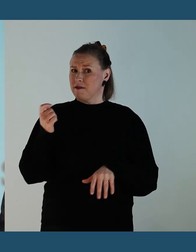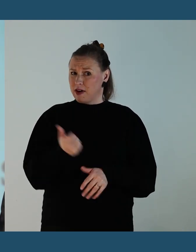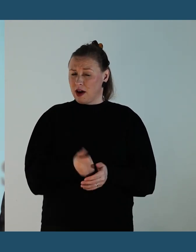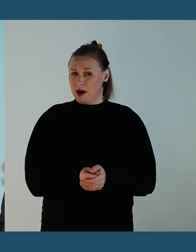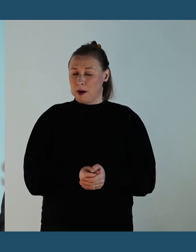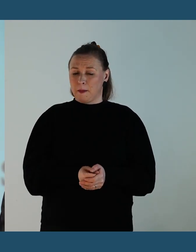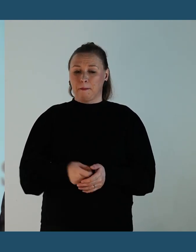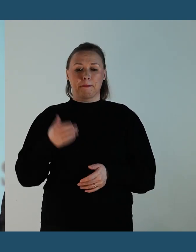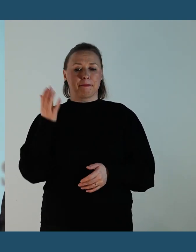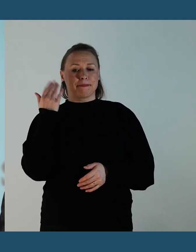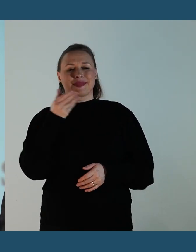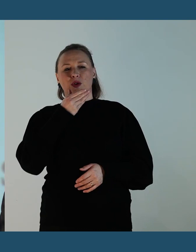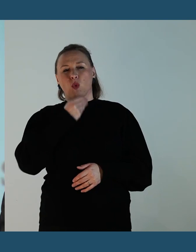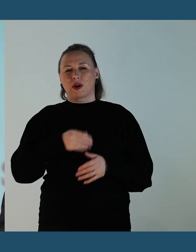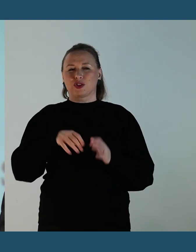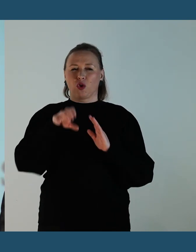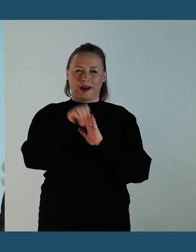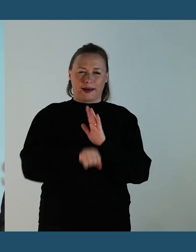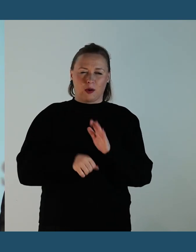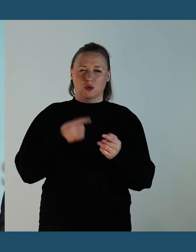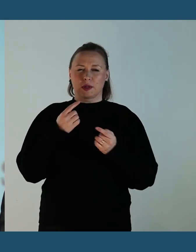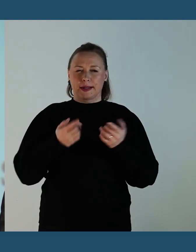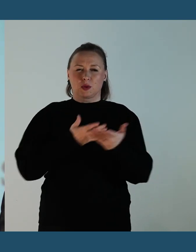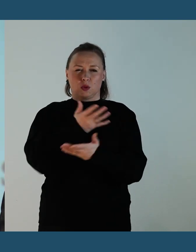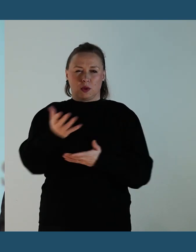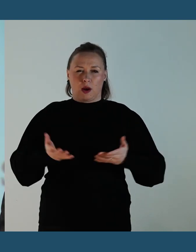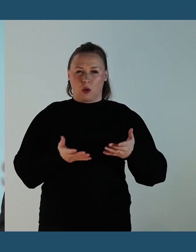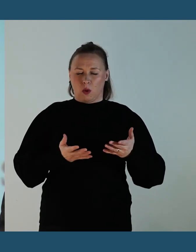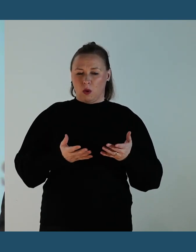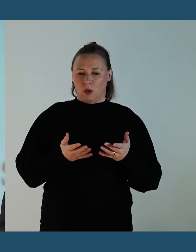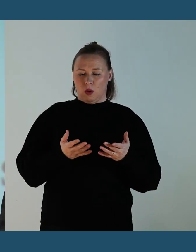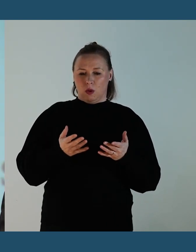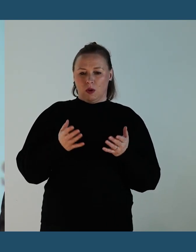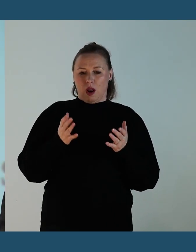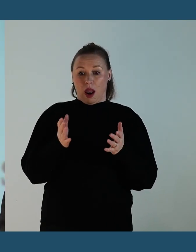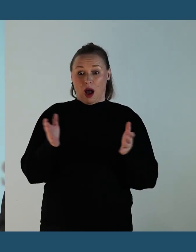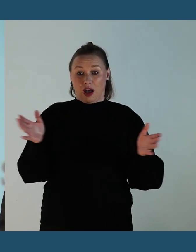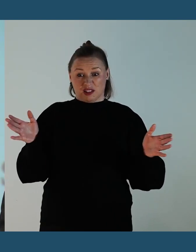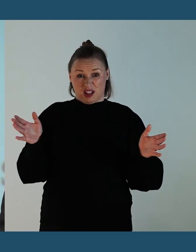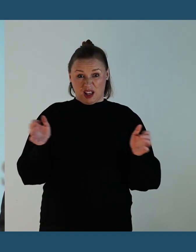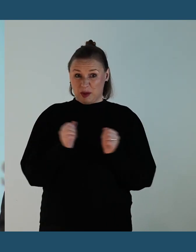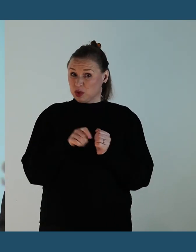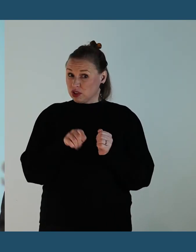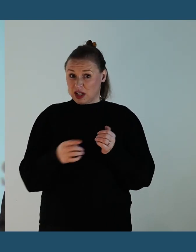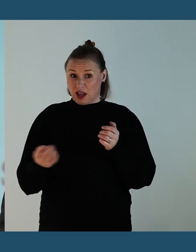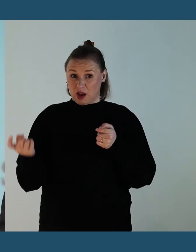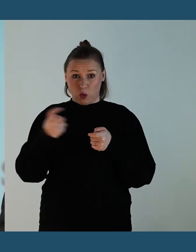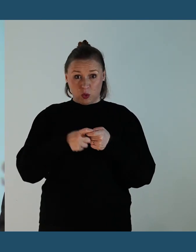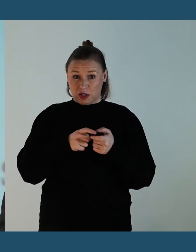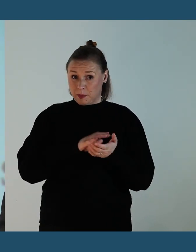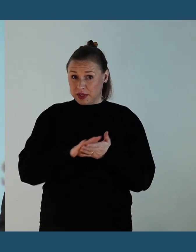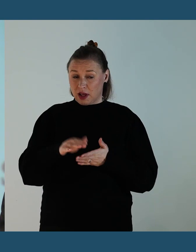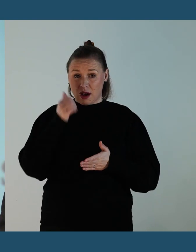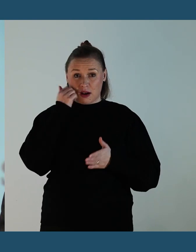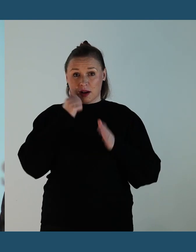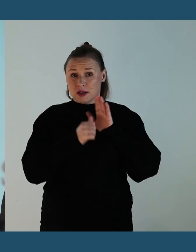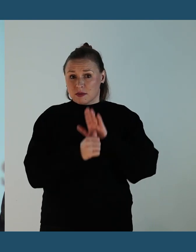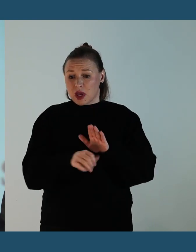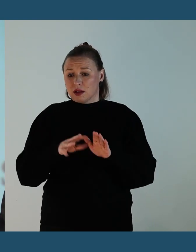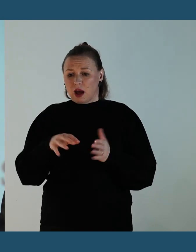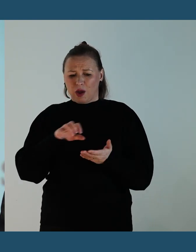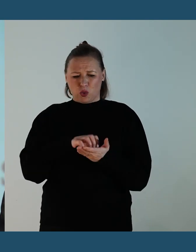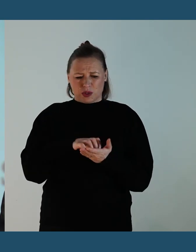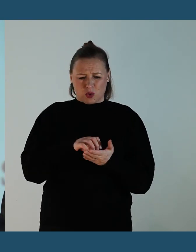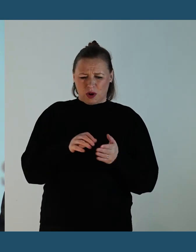isot nuorisorikollisuuskeskustelut, niin siinkään yhteydessä ei käsitellä rasismia ja tätä niin kuin yhteiskunnan systemaattista